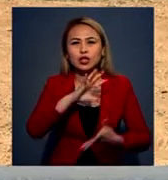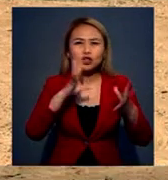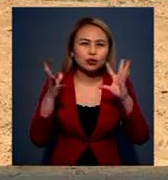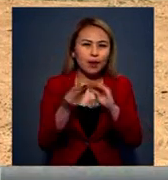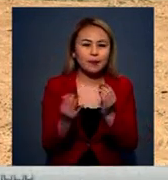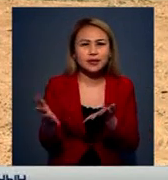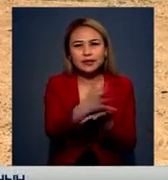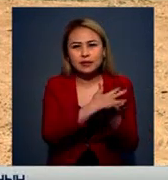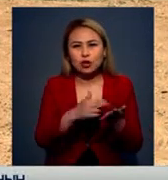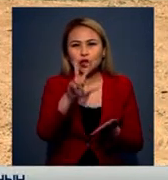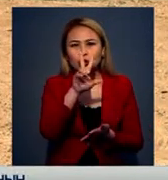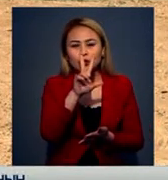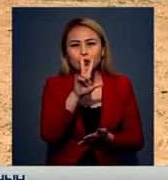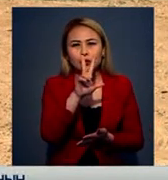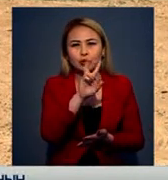өнім